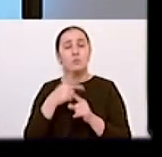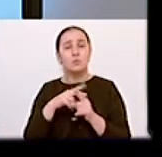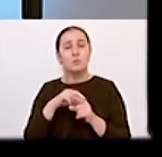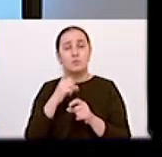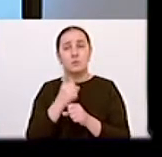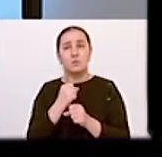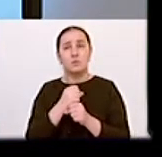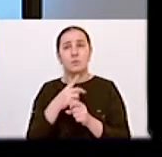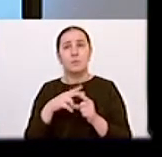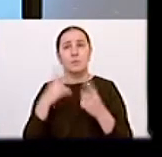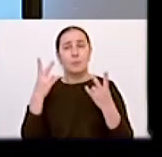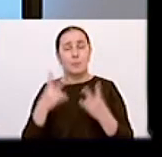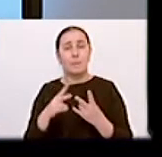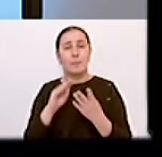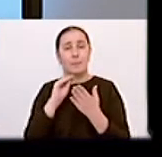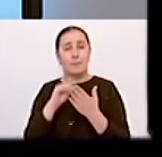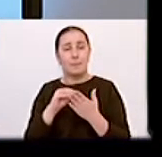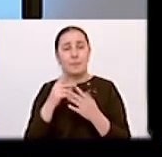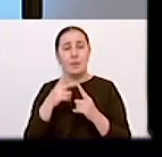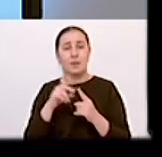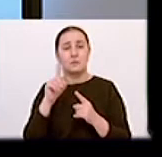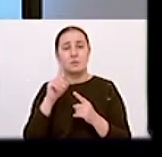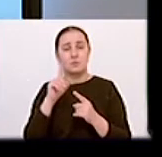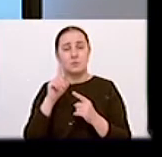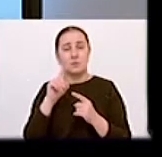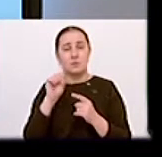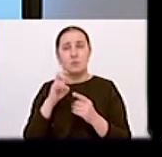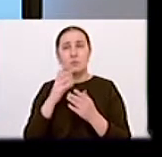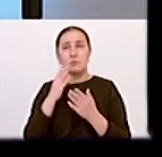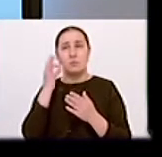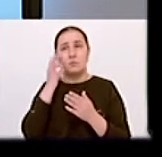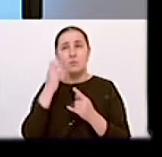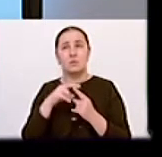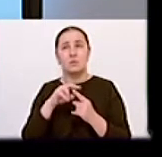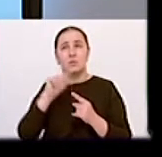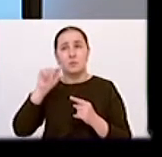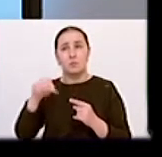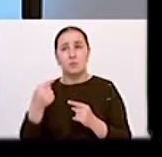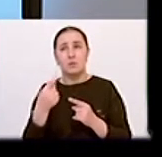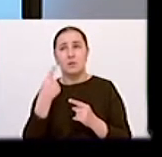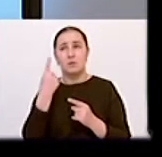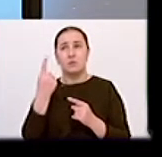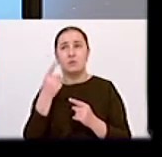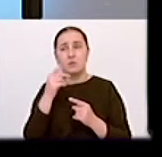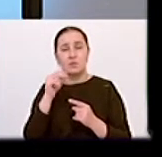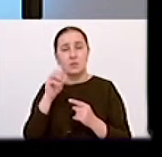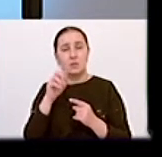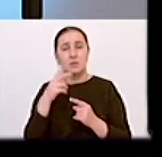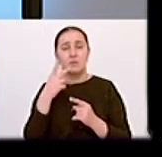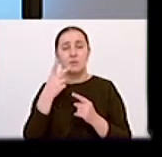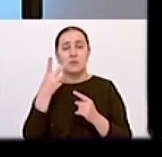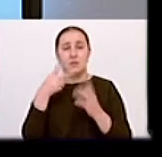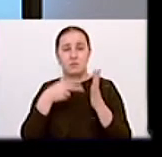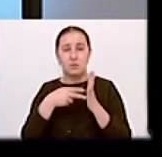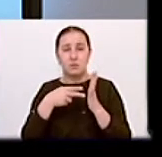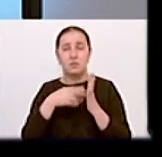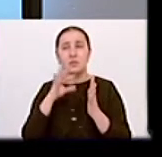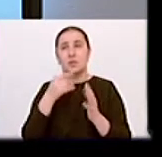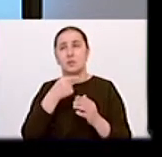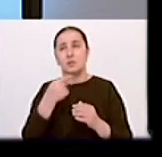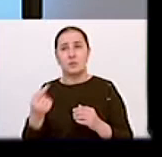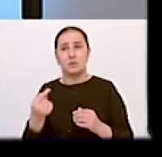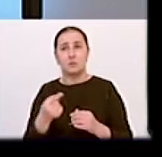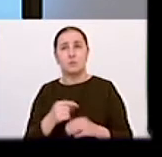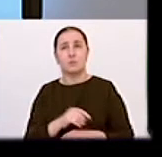видим? Нужно поставить знаки препинания, запятые при однородных членах, двоеточие и